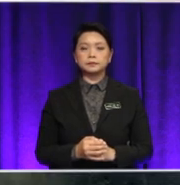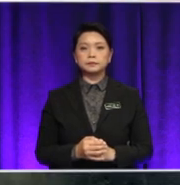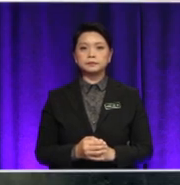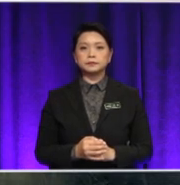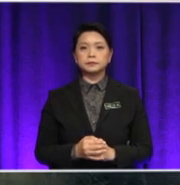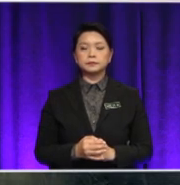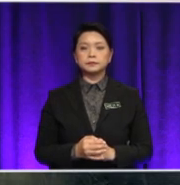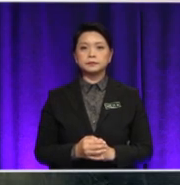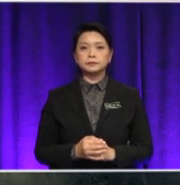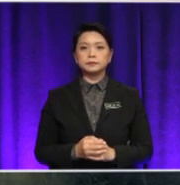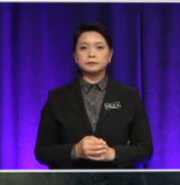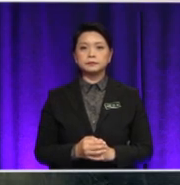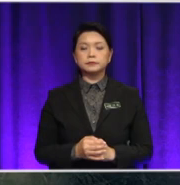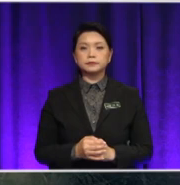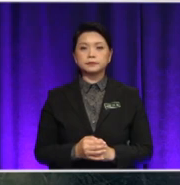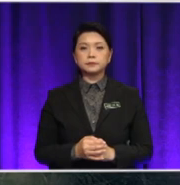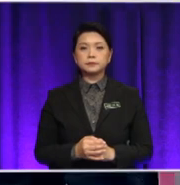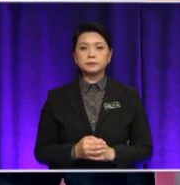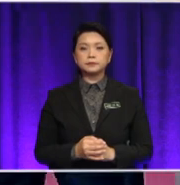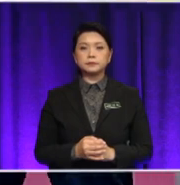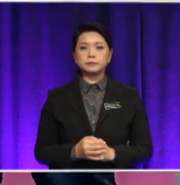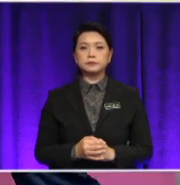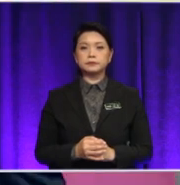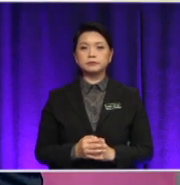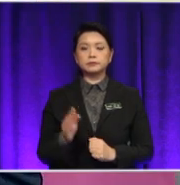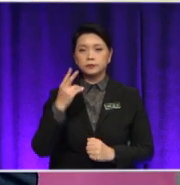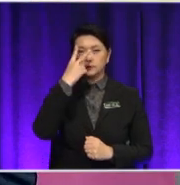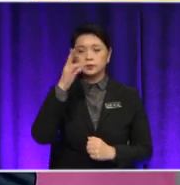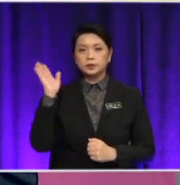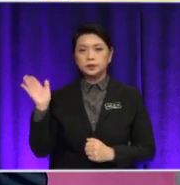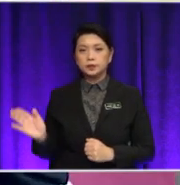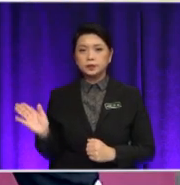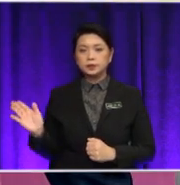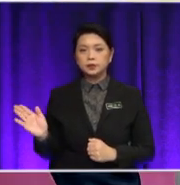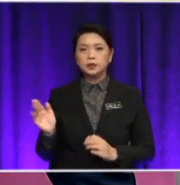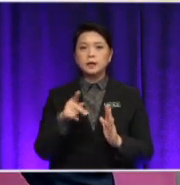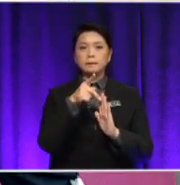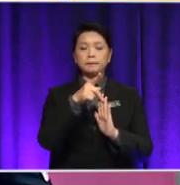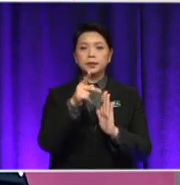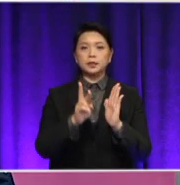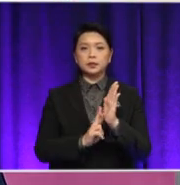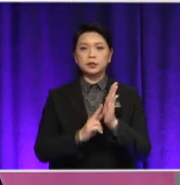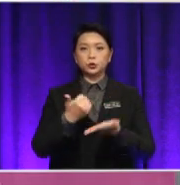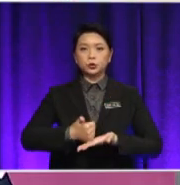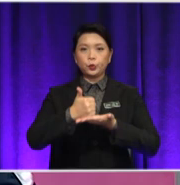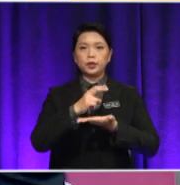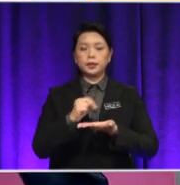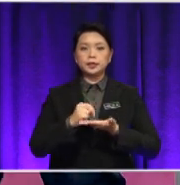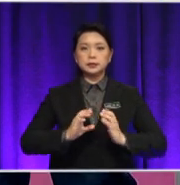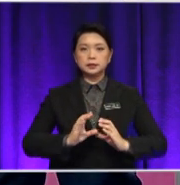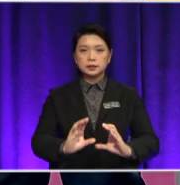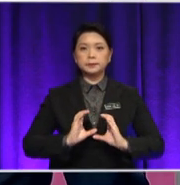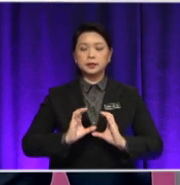Let's baik. Go. Okey. Okey, ini bab yang kita belajar iaitu pertolongan cemas di bawah komponen pendidikan kesihatan.